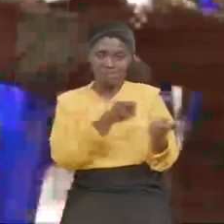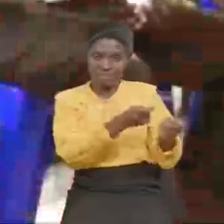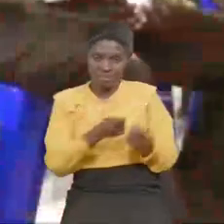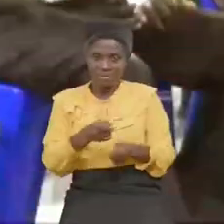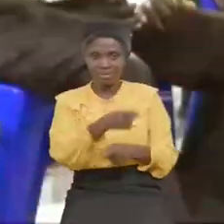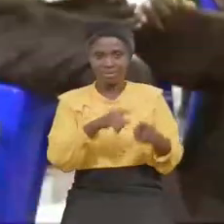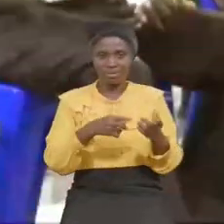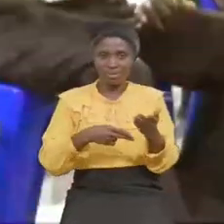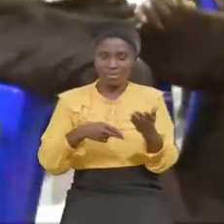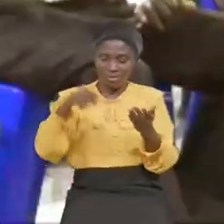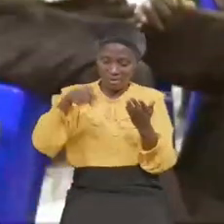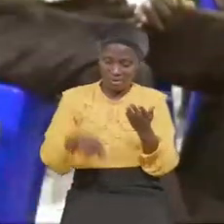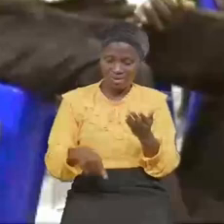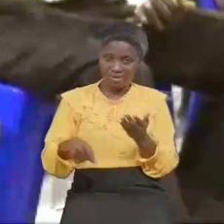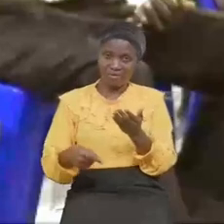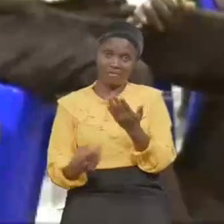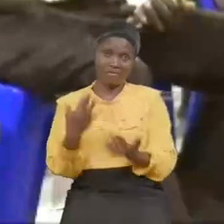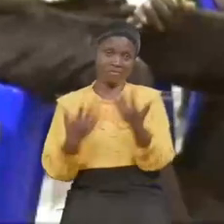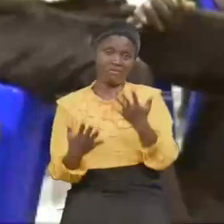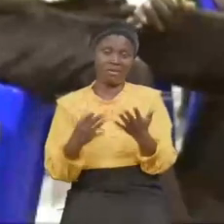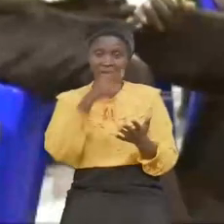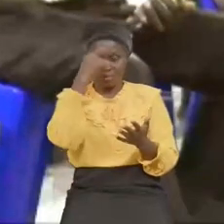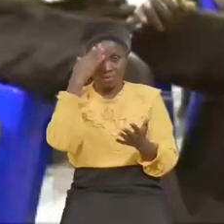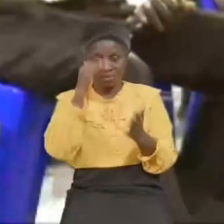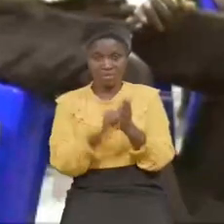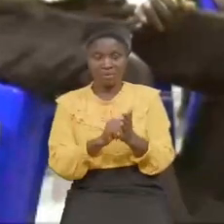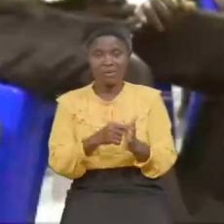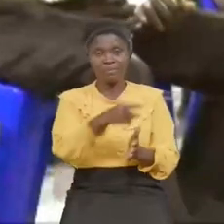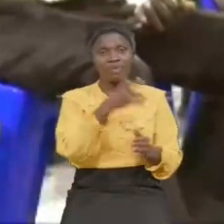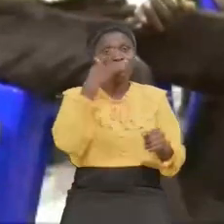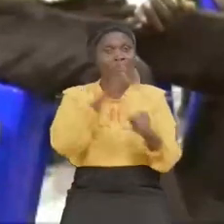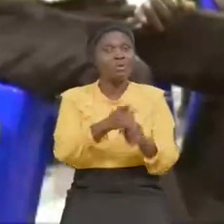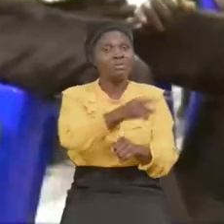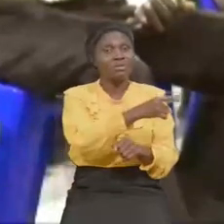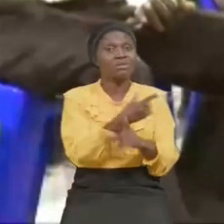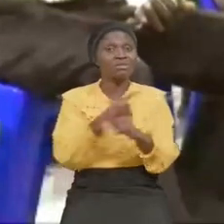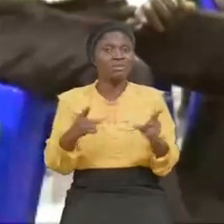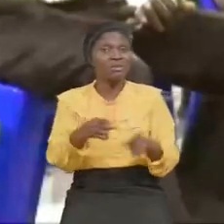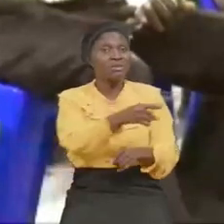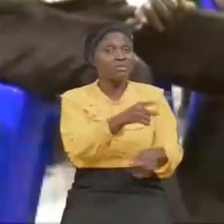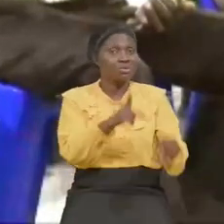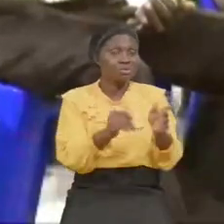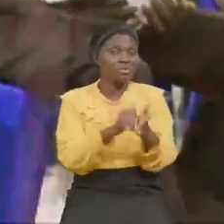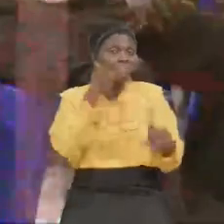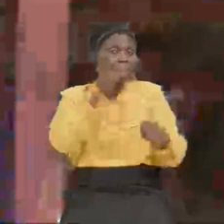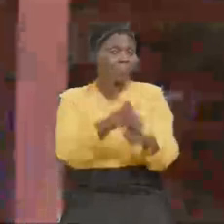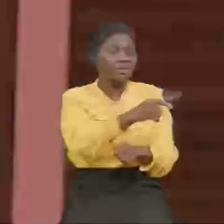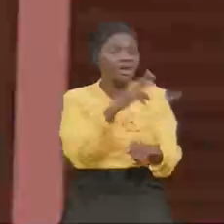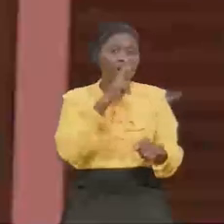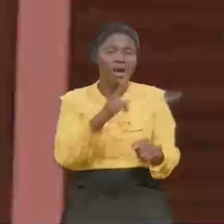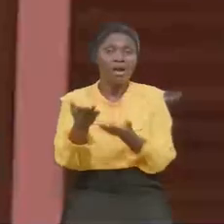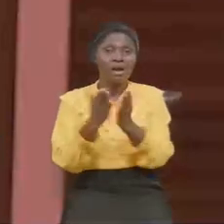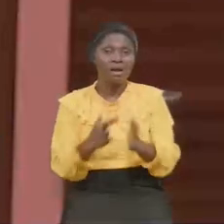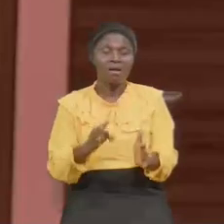ils leur promettent la liberté. Et ceux qui leur promettent la liberté, ils sont eux-mêmes esclaves de la corruption.